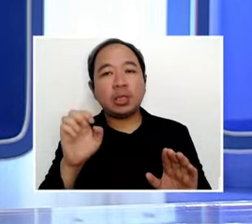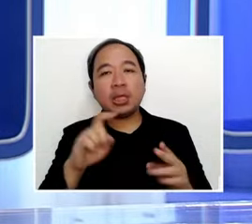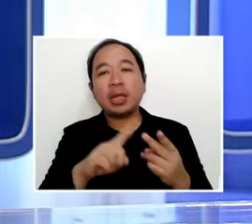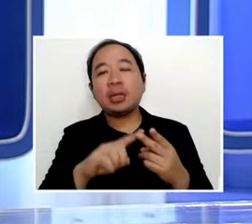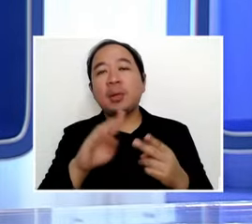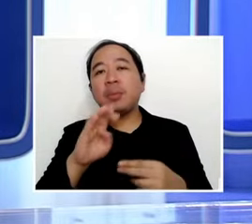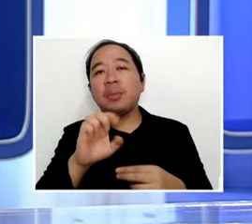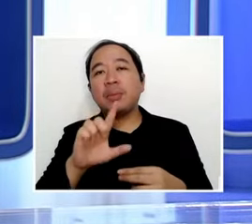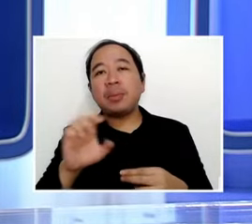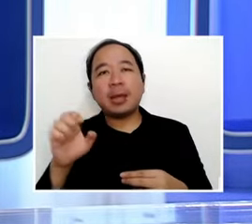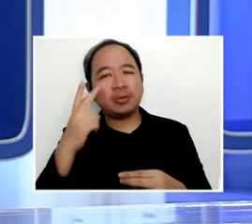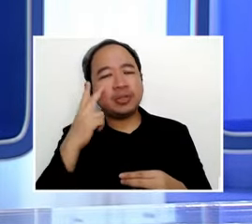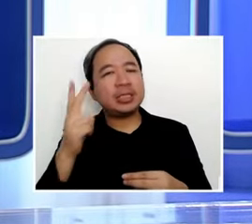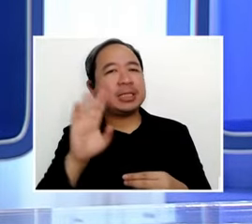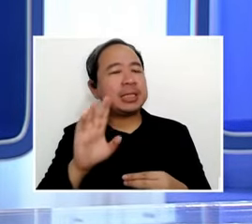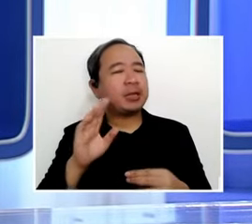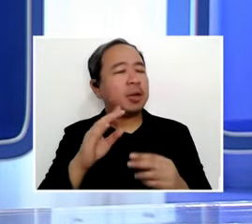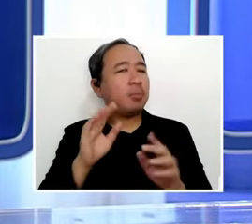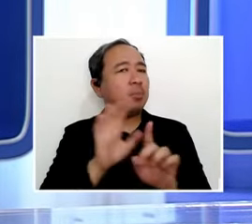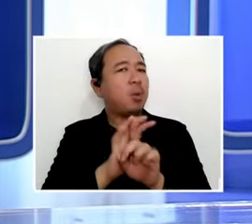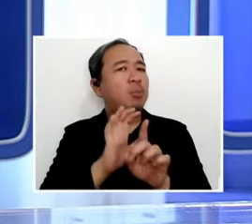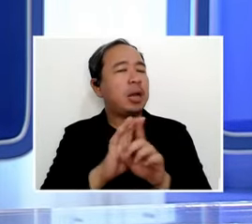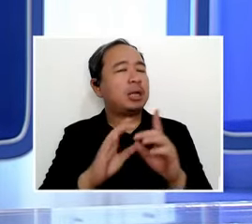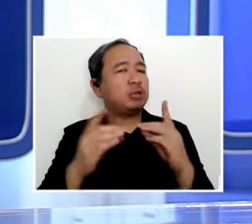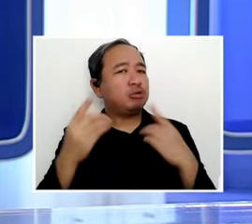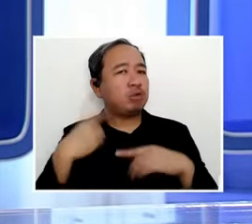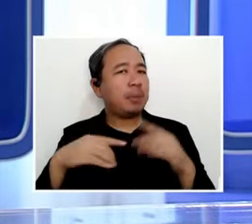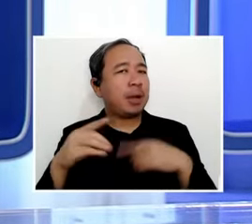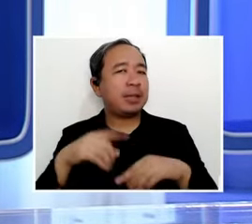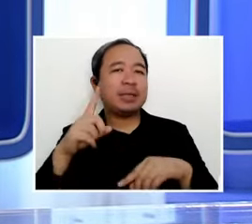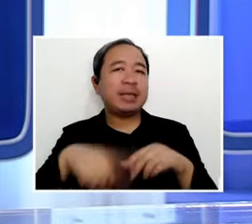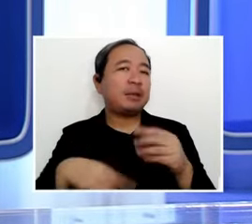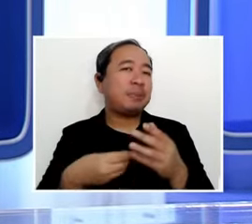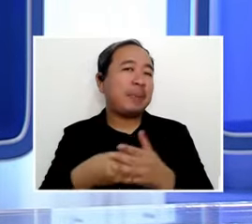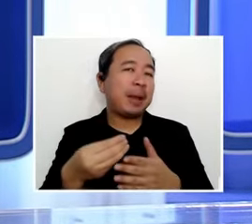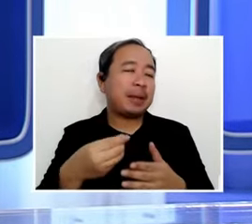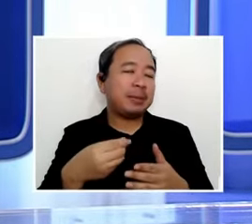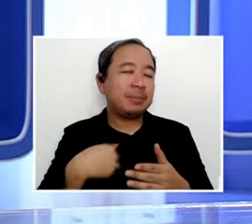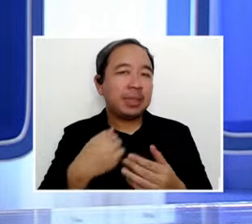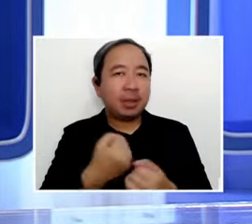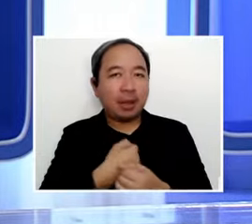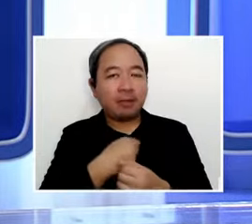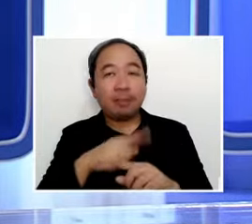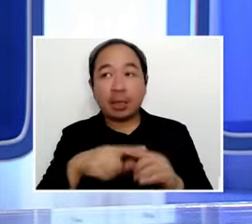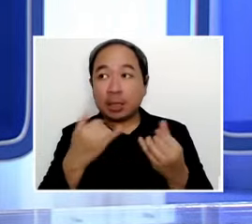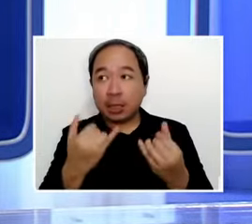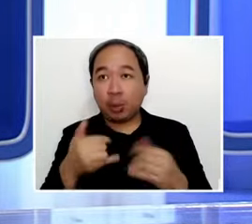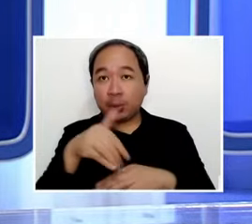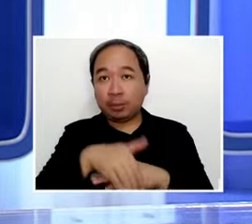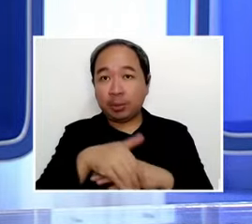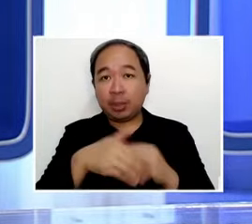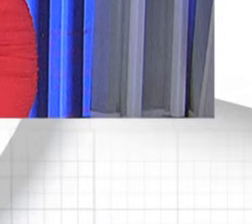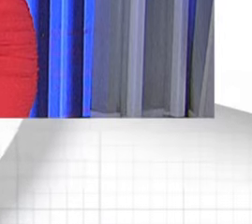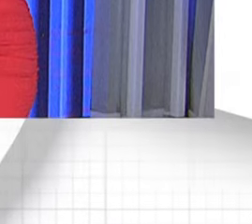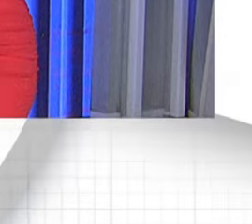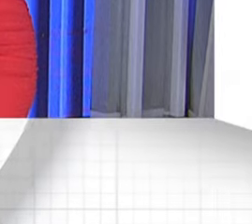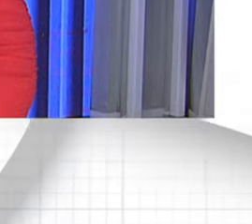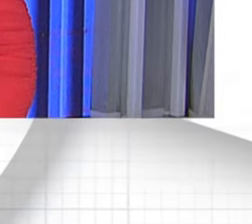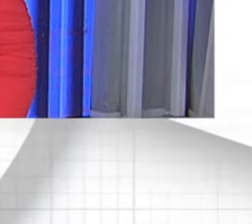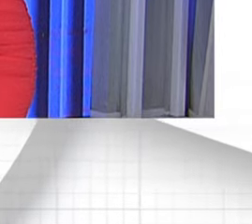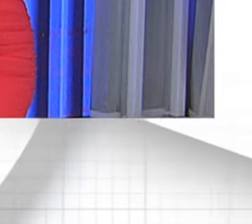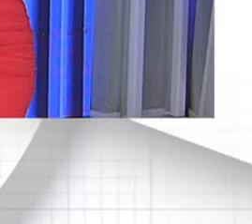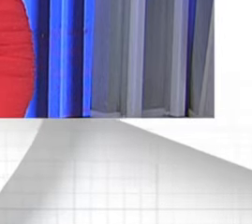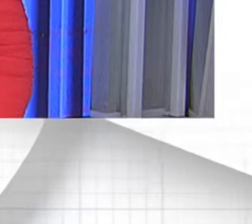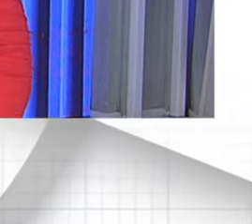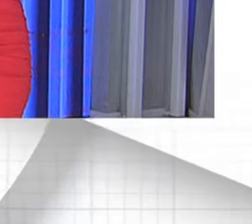hit seryeng Can't Buy Me Love. Pero ngayong gabi, narito muna sila bilang Celebrity Star